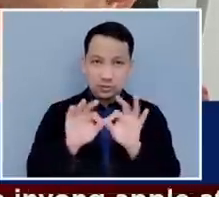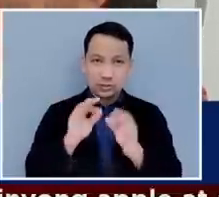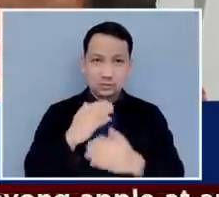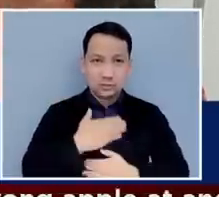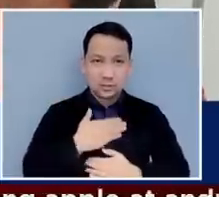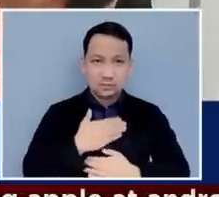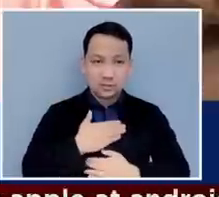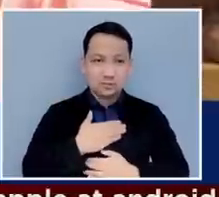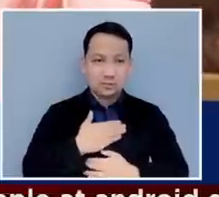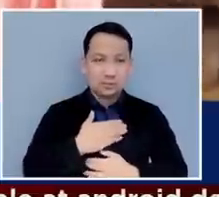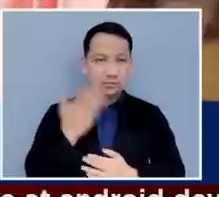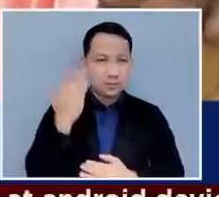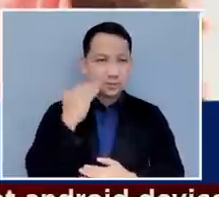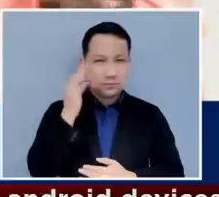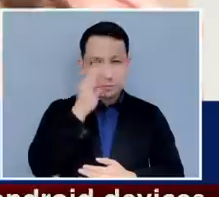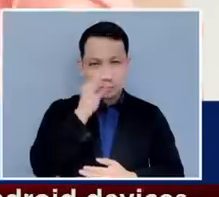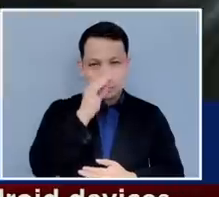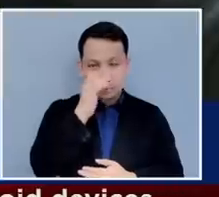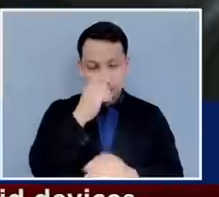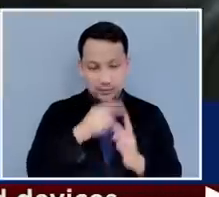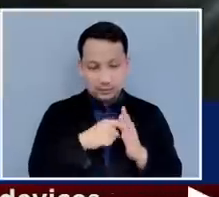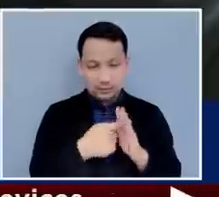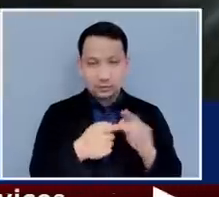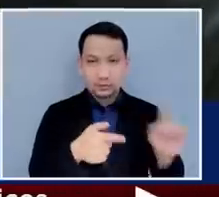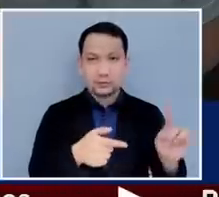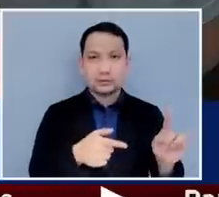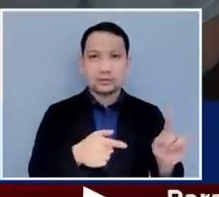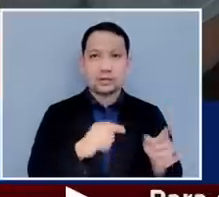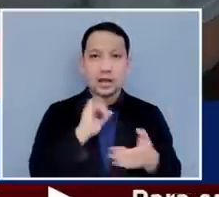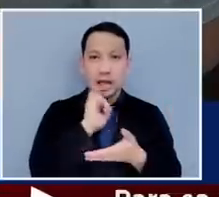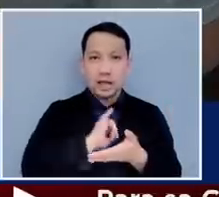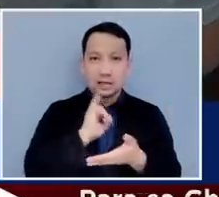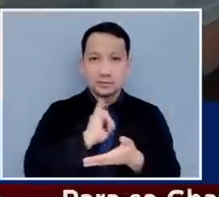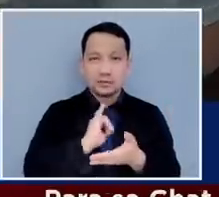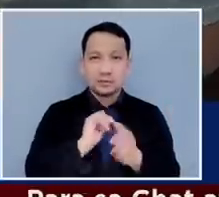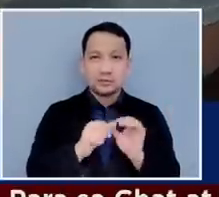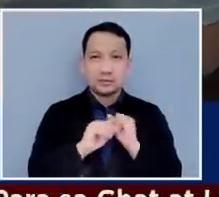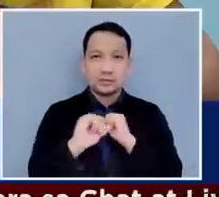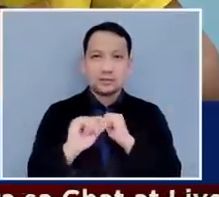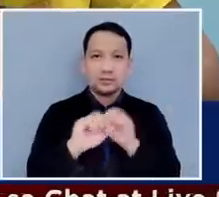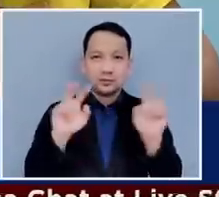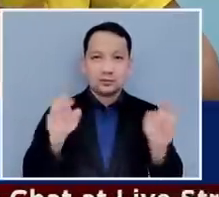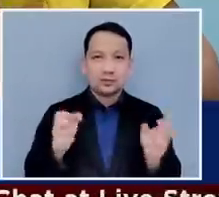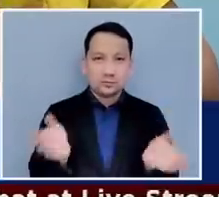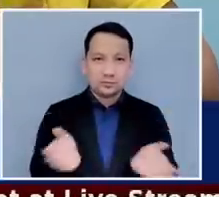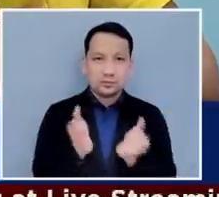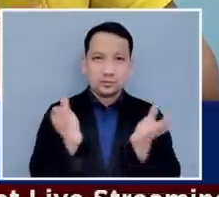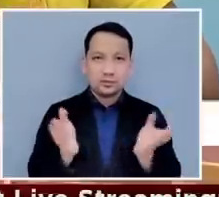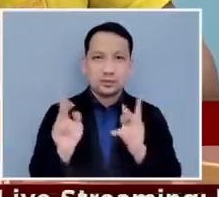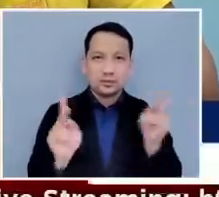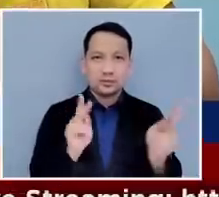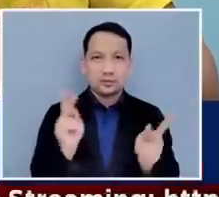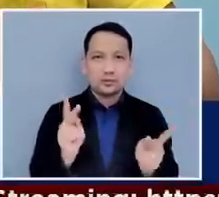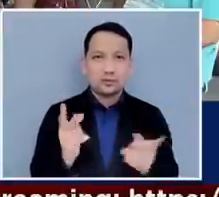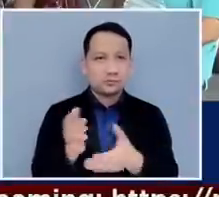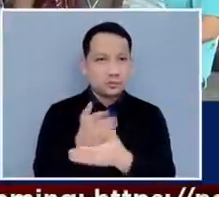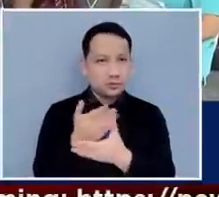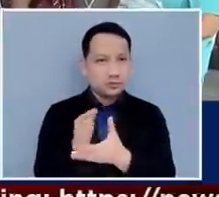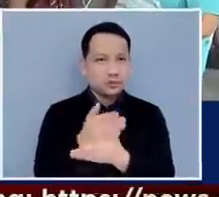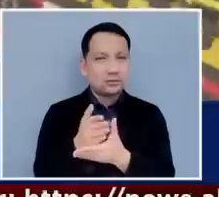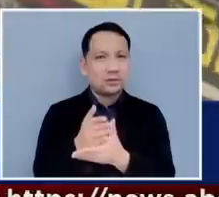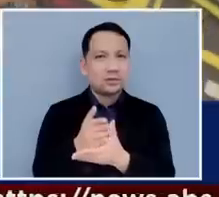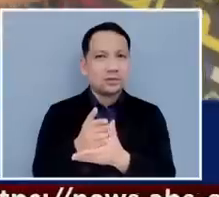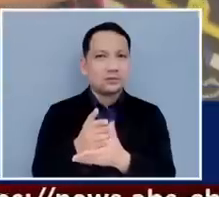kaya noong pandemya, sinimula ng isang ice cream brand ang kampanya na naghihikayat sa publiko na mag-share ng happiness